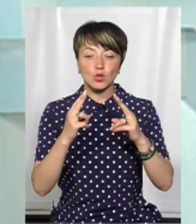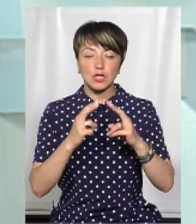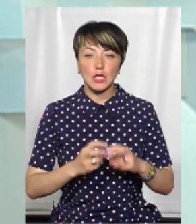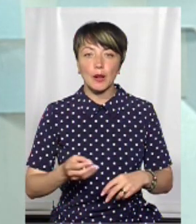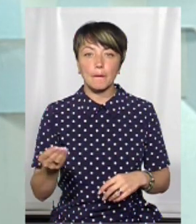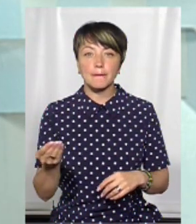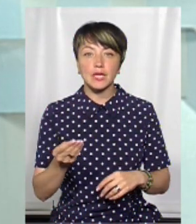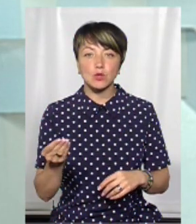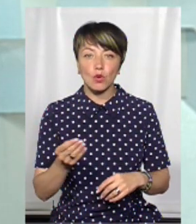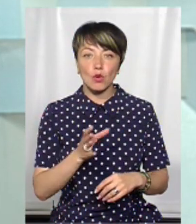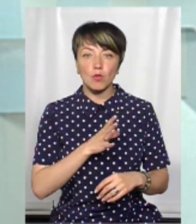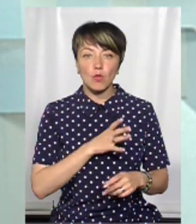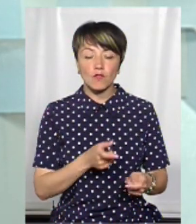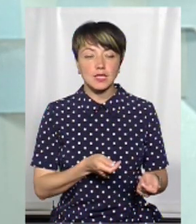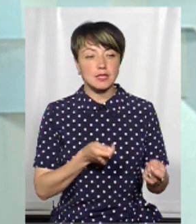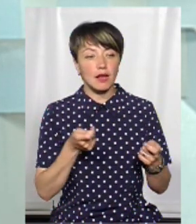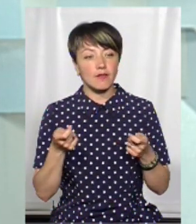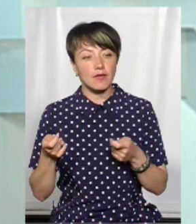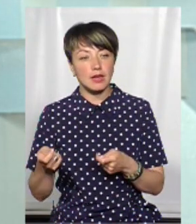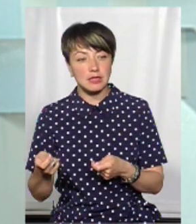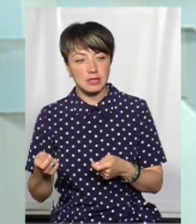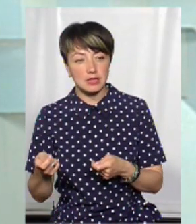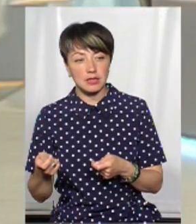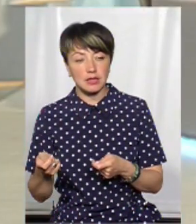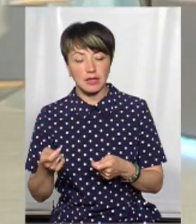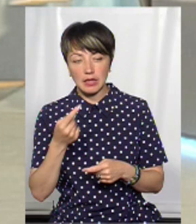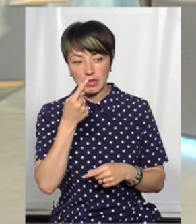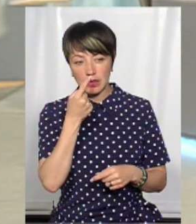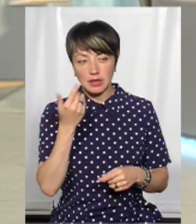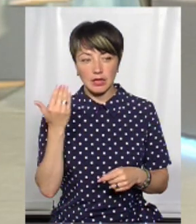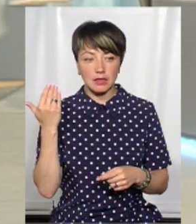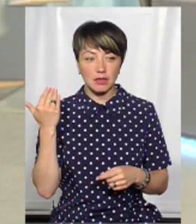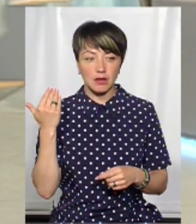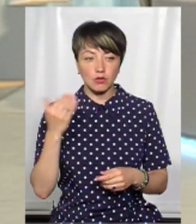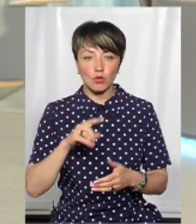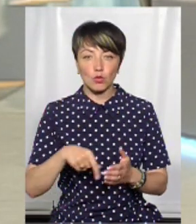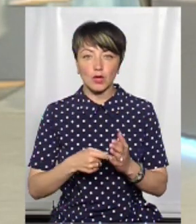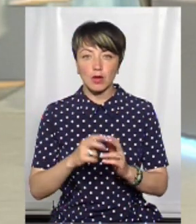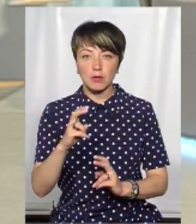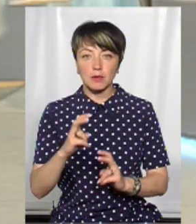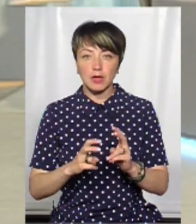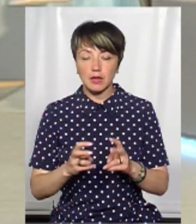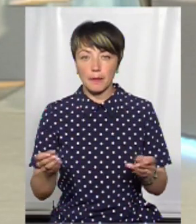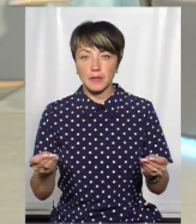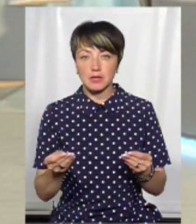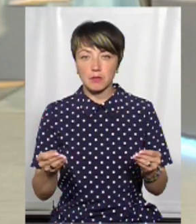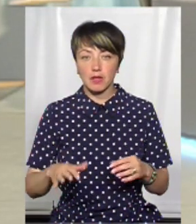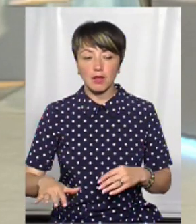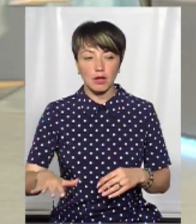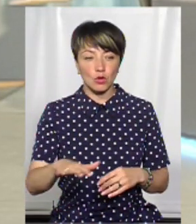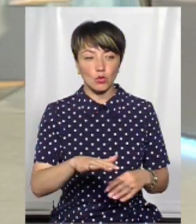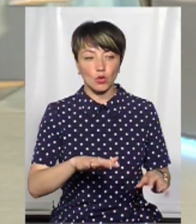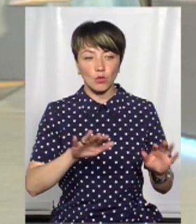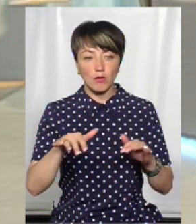пісок, який був завезений недавно комунальним підприємством і підсипано територію